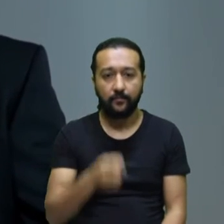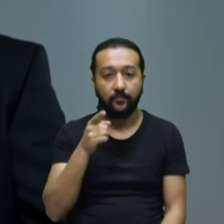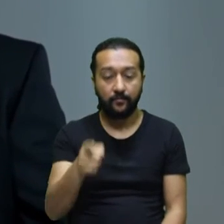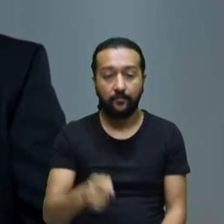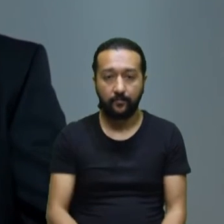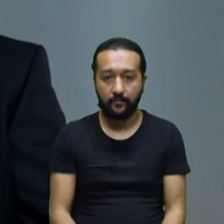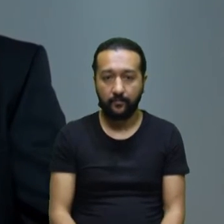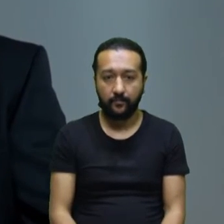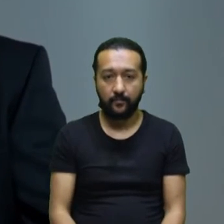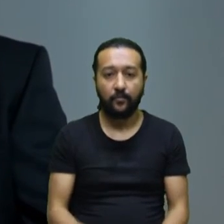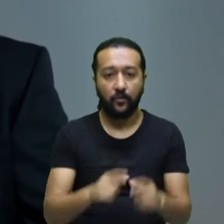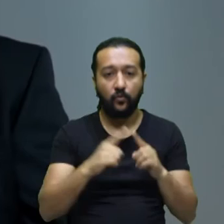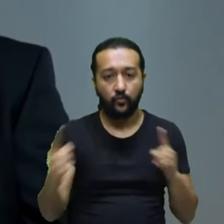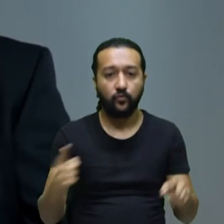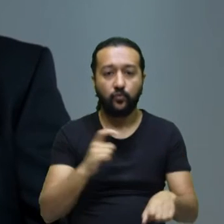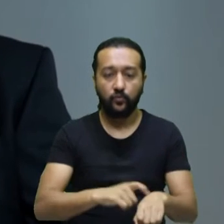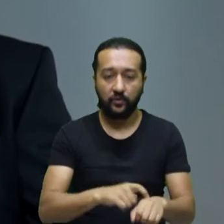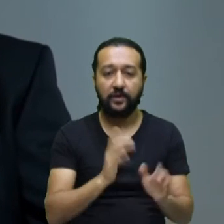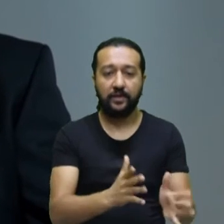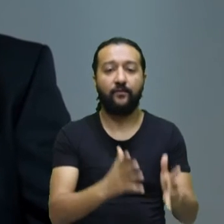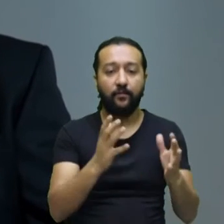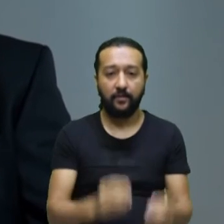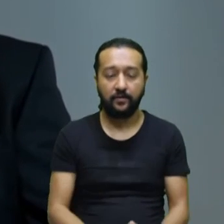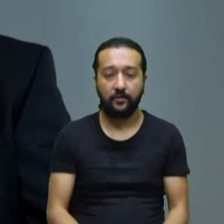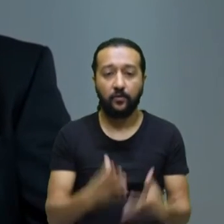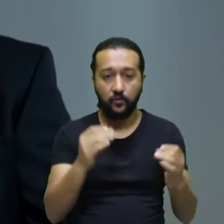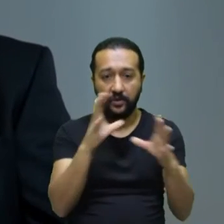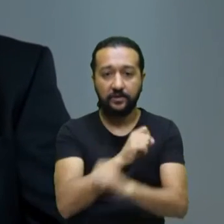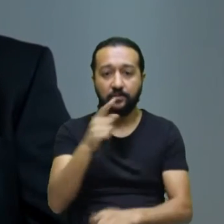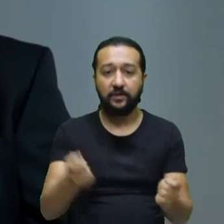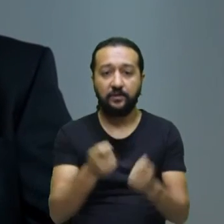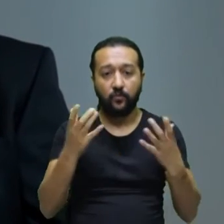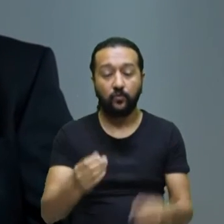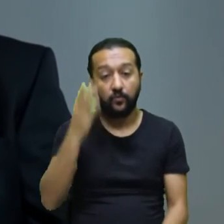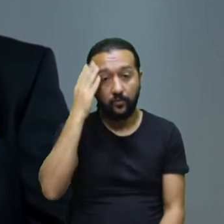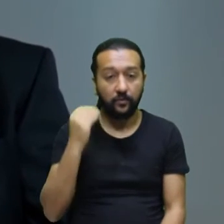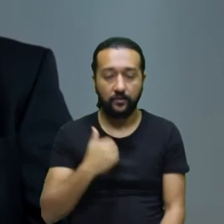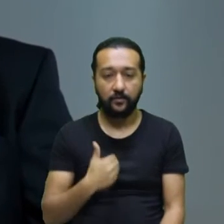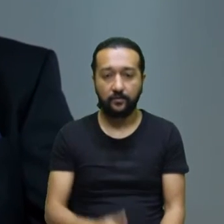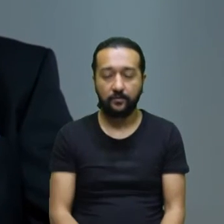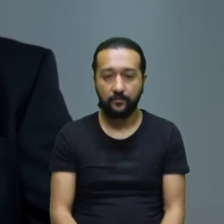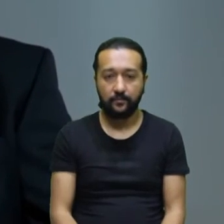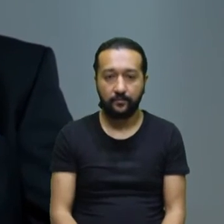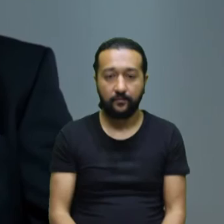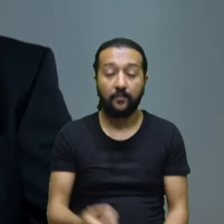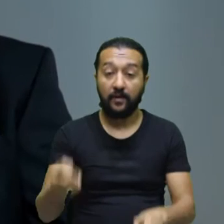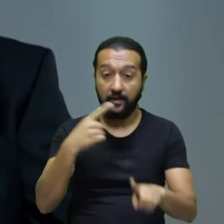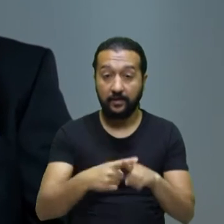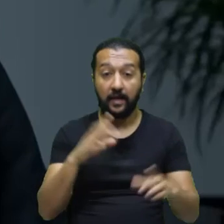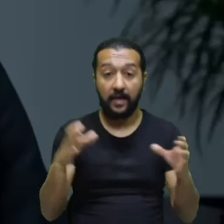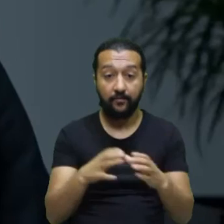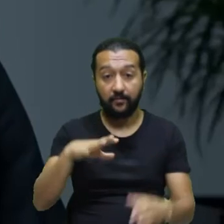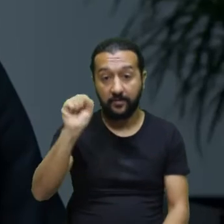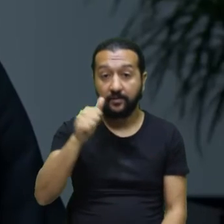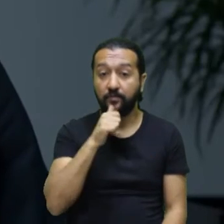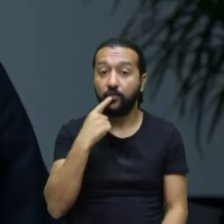Bunun uzun süredir devam eden çok gizli bir çalışma olduğunu öğrendik. Hatta ekibin